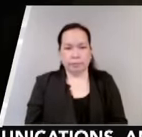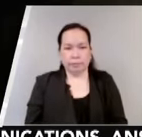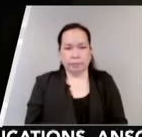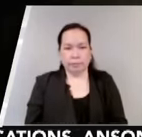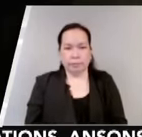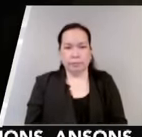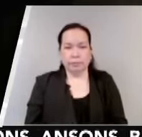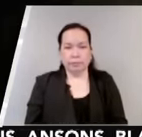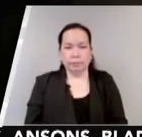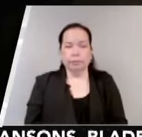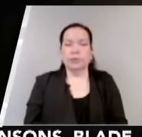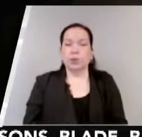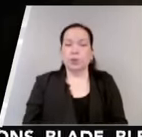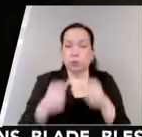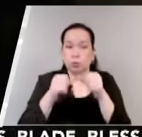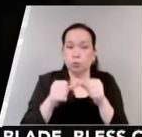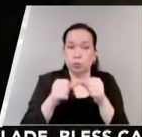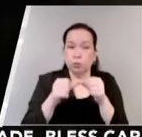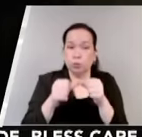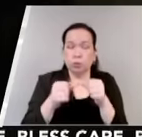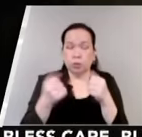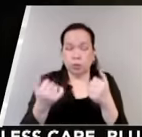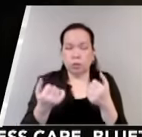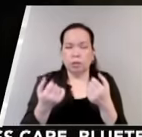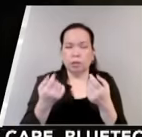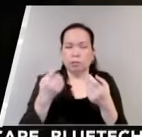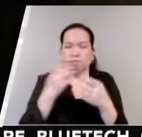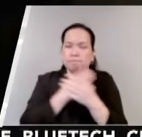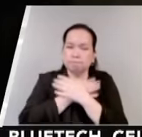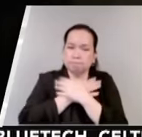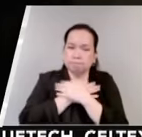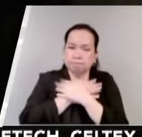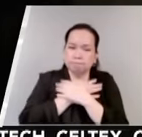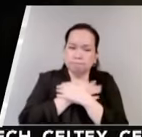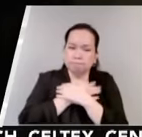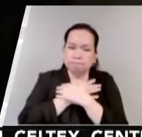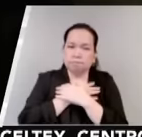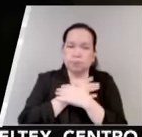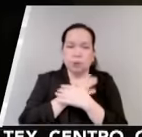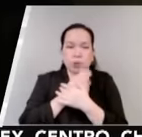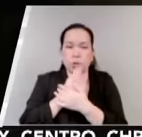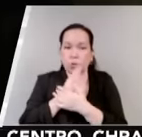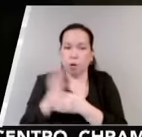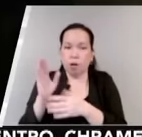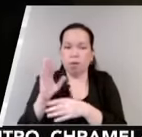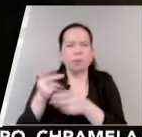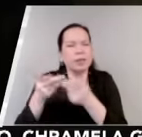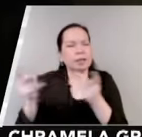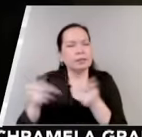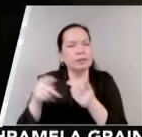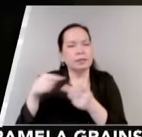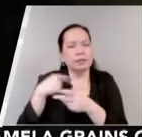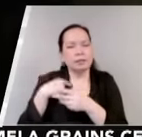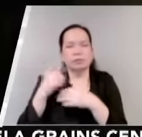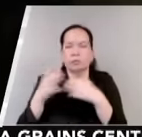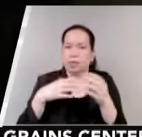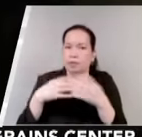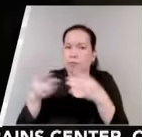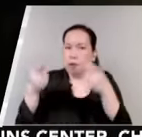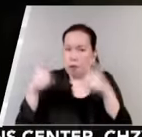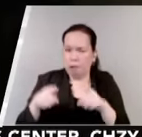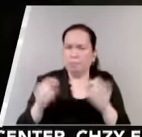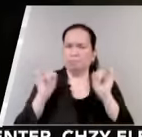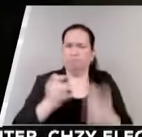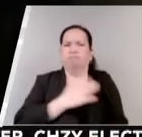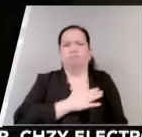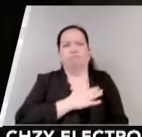Patuloy na nagpapagaling ang mga nasugatong sundalo dito sa Western Command at sa kabila ng kanilang naranasan, handang-handa pa rin daw silang